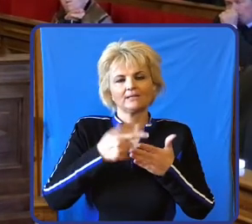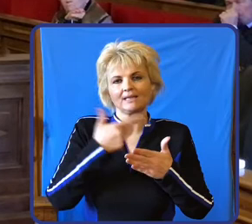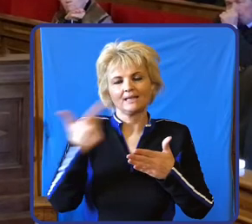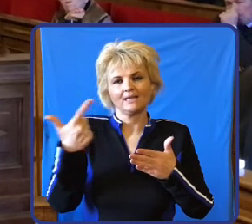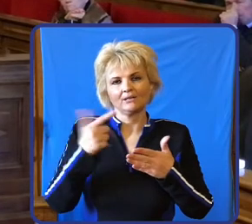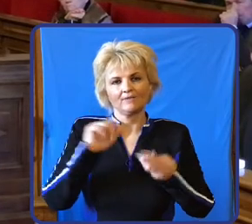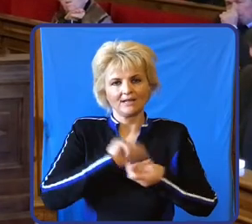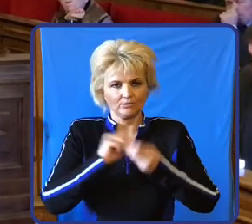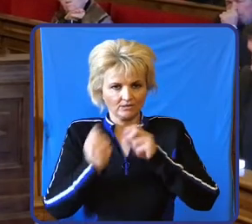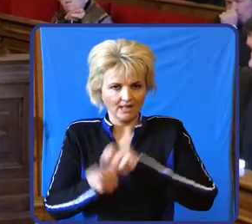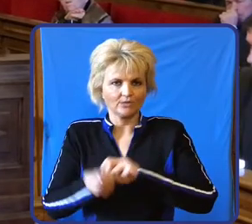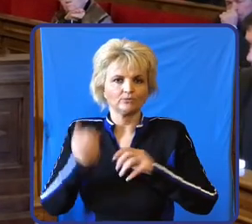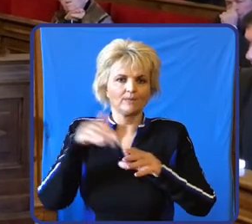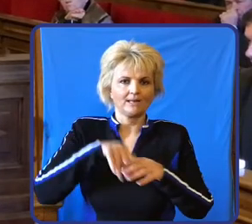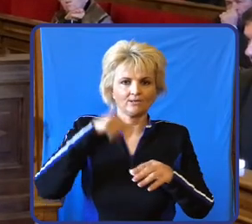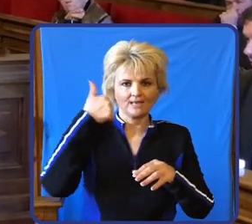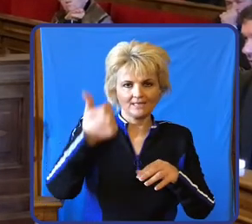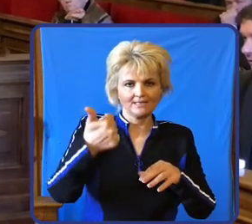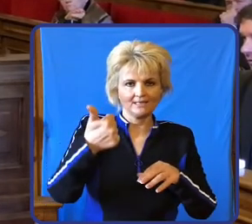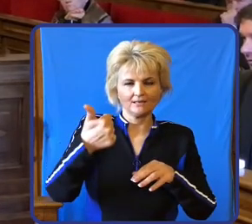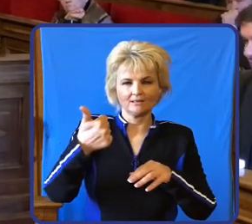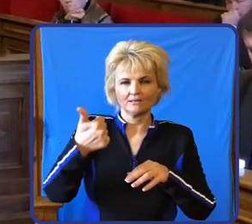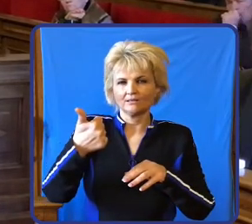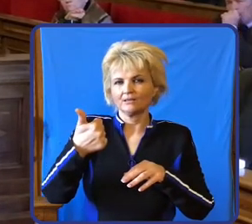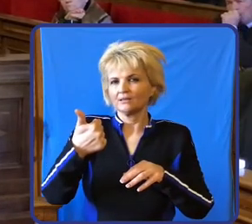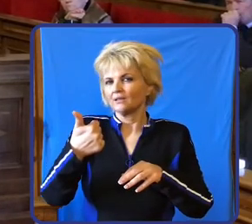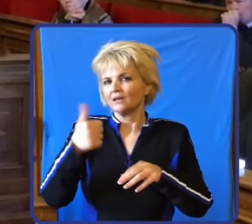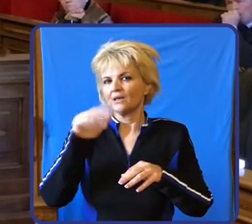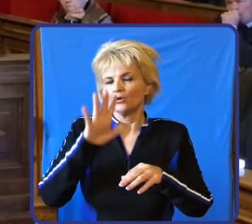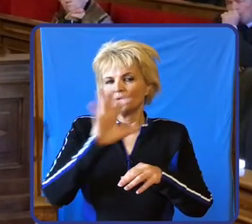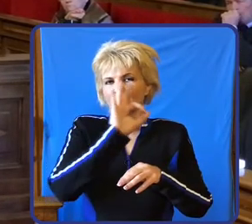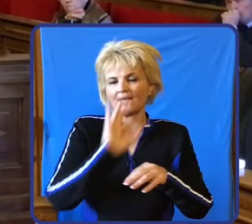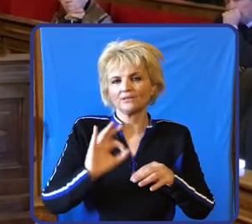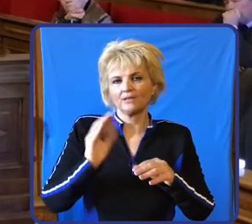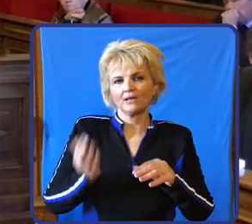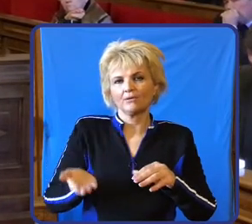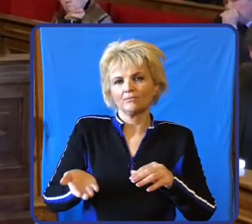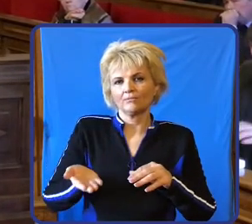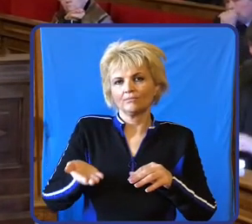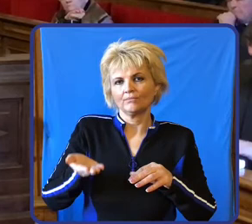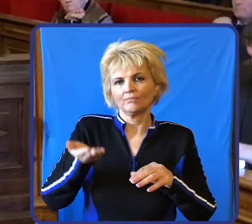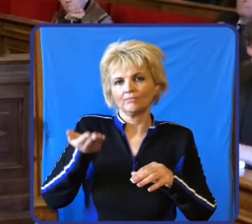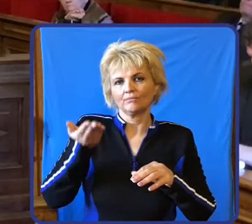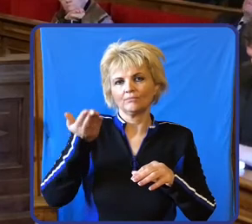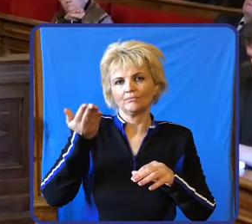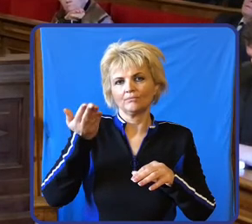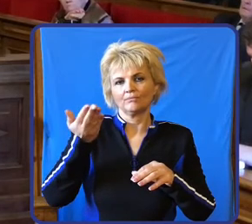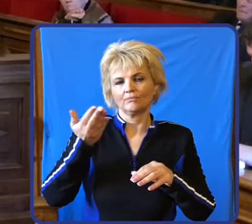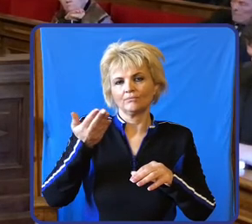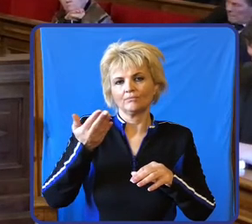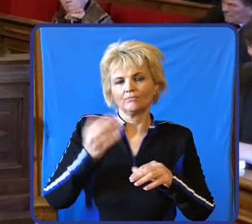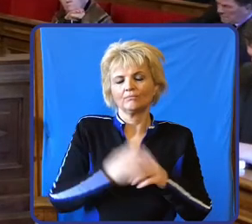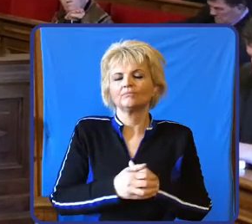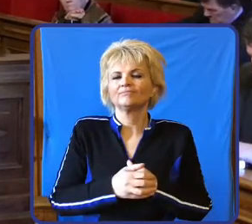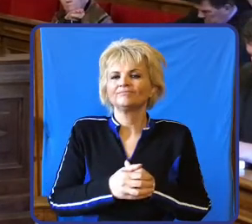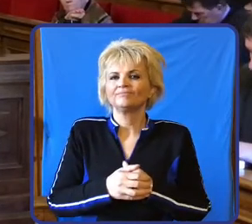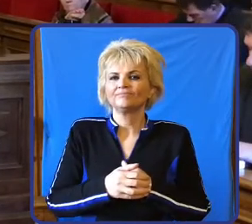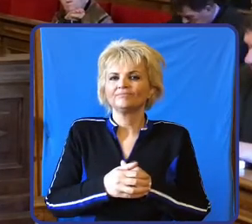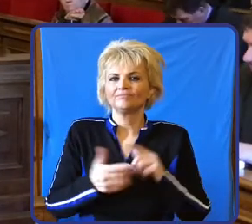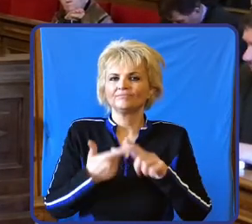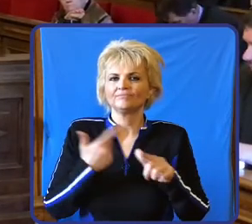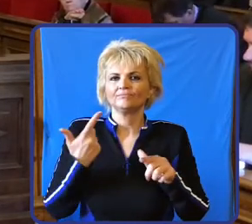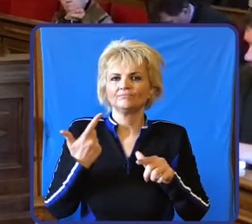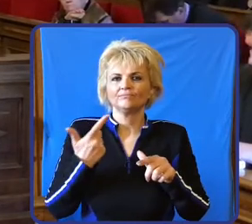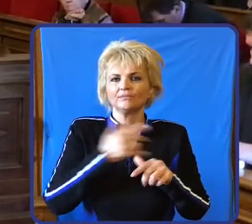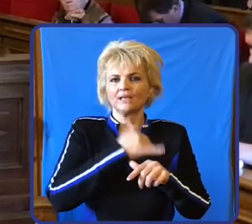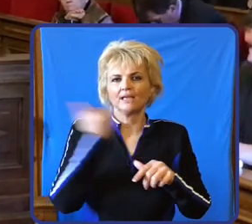jelentősebb változtatást tartalmaz. Egyik, hogy a köztisztviselői életményap 5%-kal megemelése kerül, 54.100 forintban kerülne megállapításra, a másik pedig